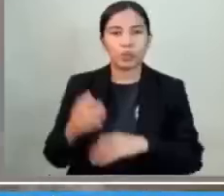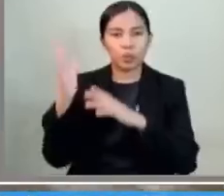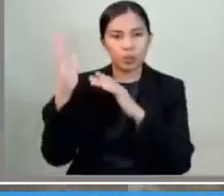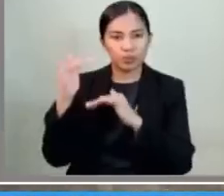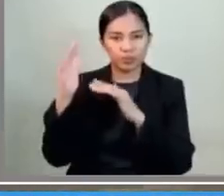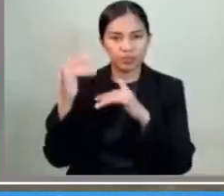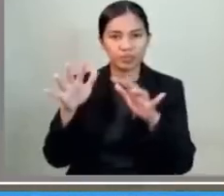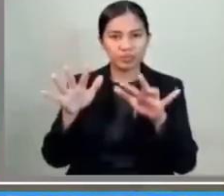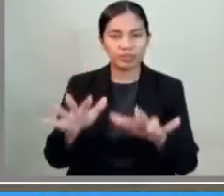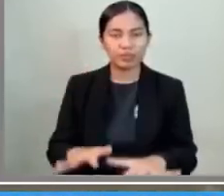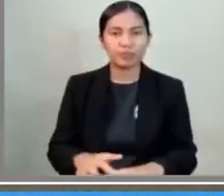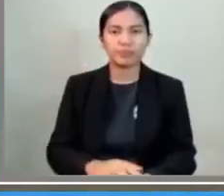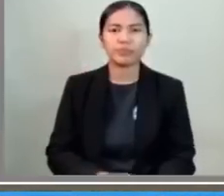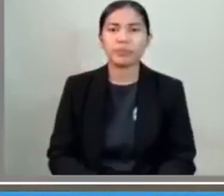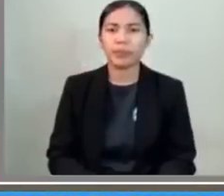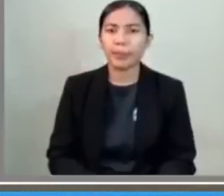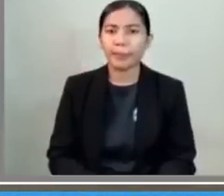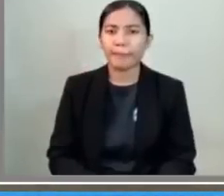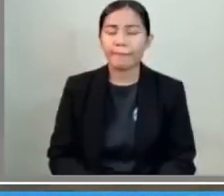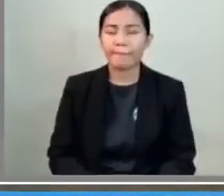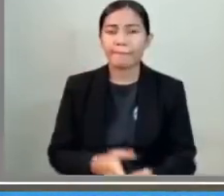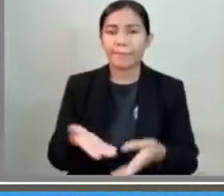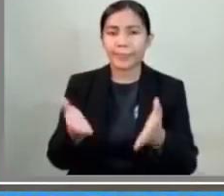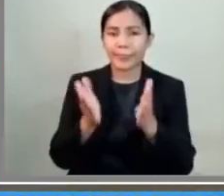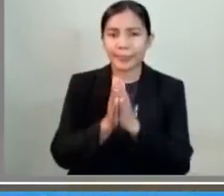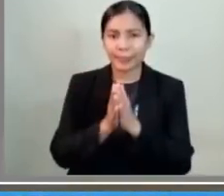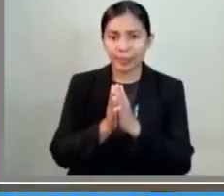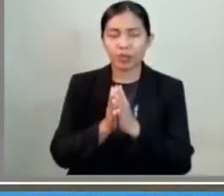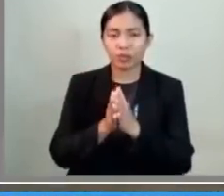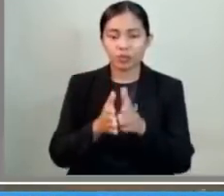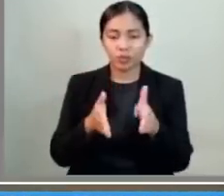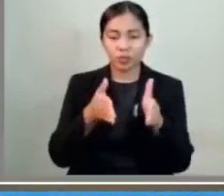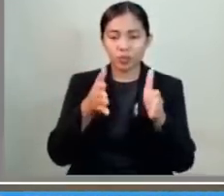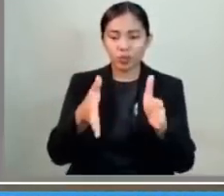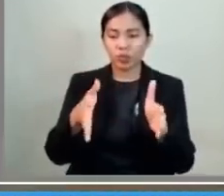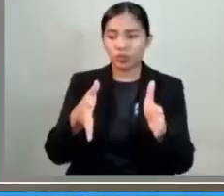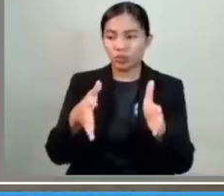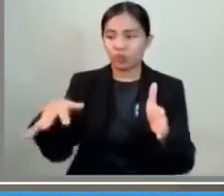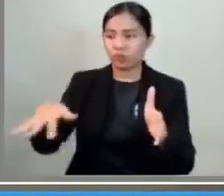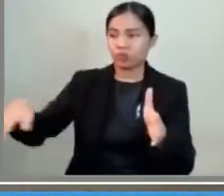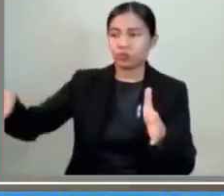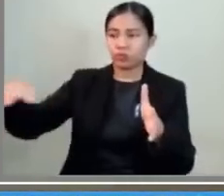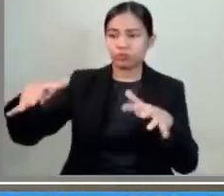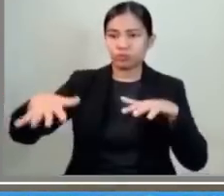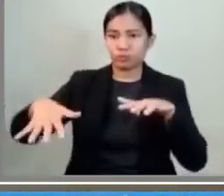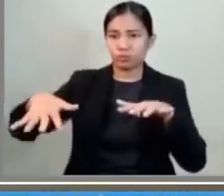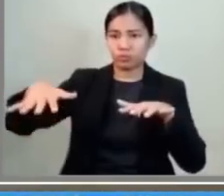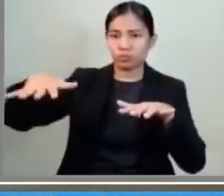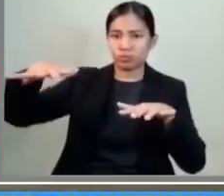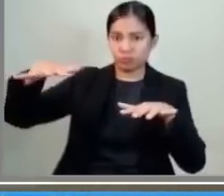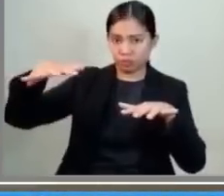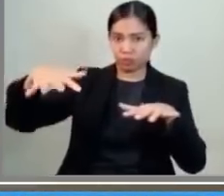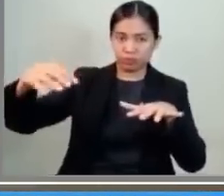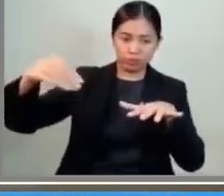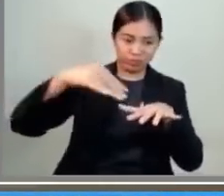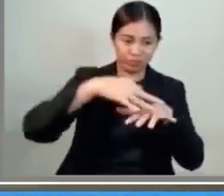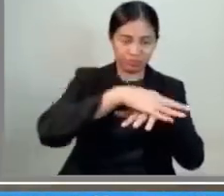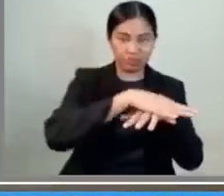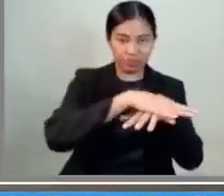yung baha sa paligid nitong kalsadang inyong pinapump out? Kasi syempre, hanggat mataas yung tubig doon, magtutuloy-tuloy yung pagpasok ng tubig dyan sa